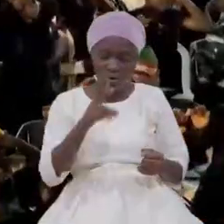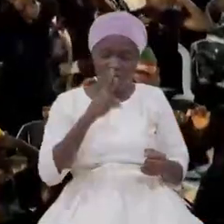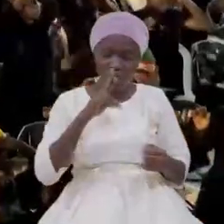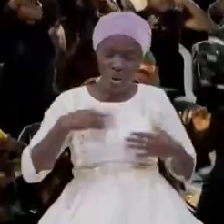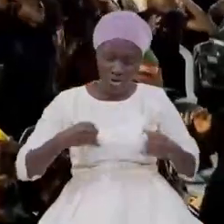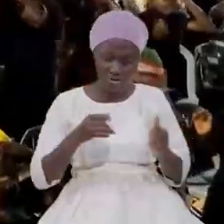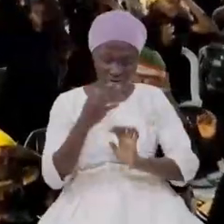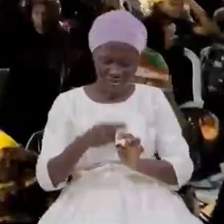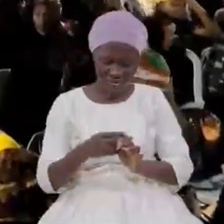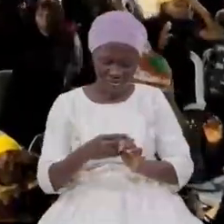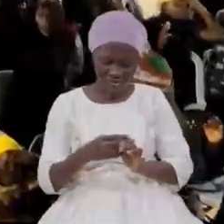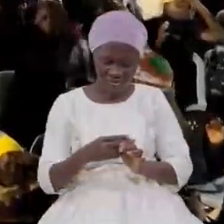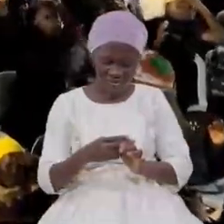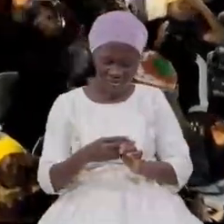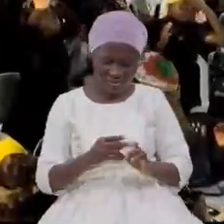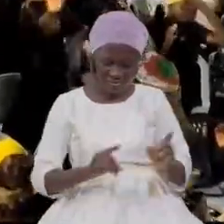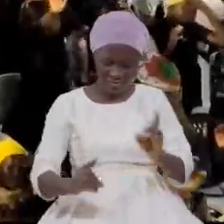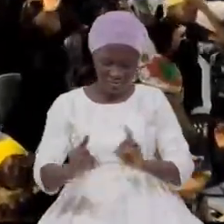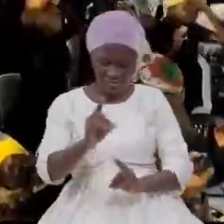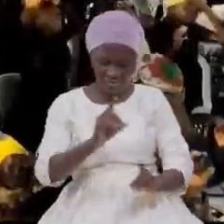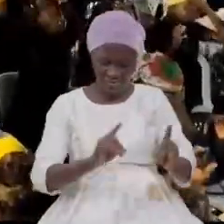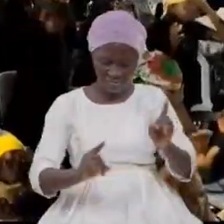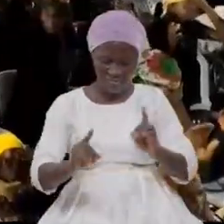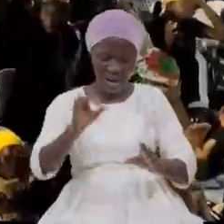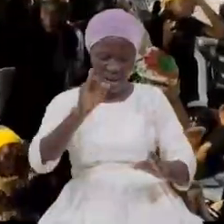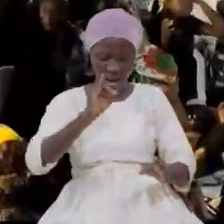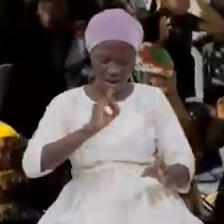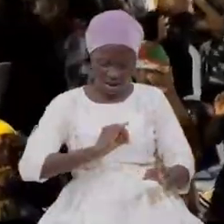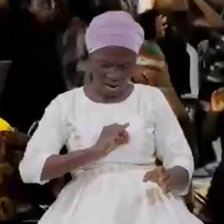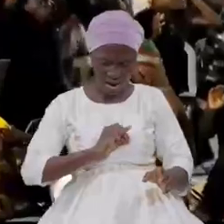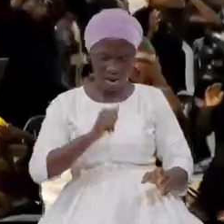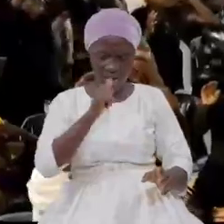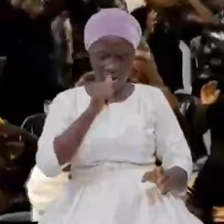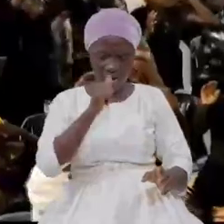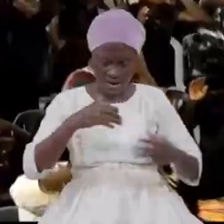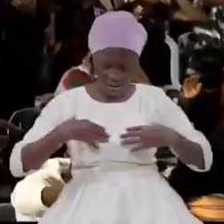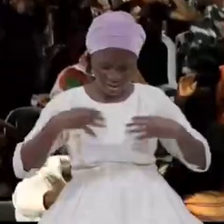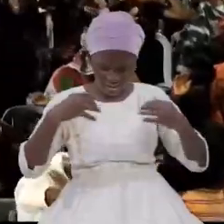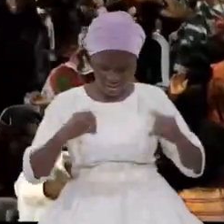guéri. Je suis guéri.